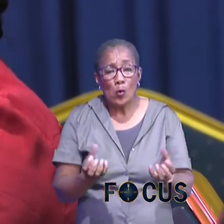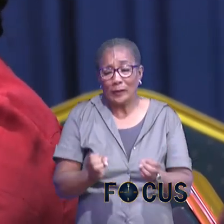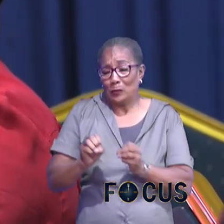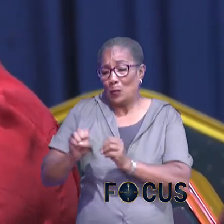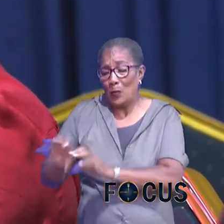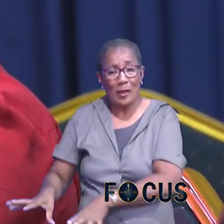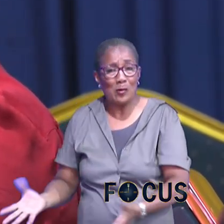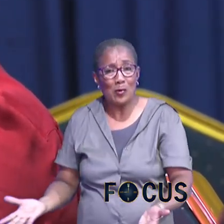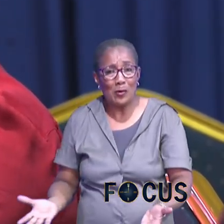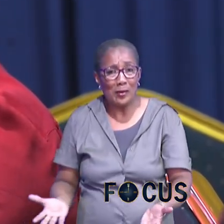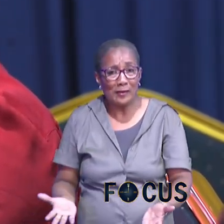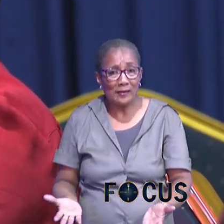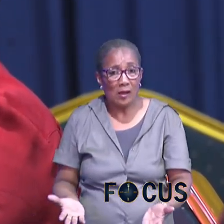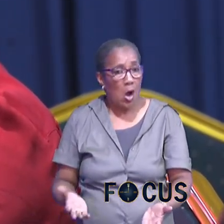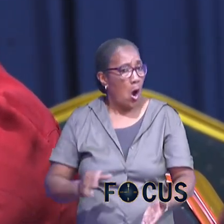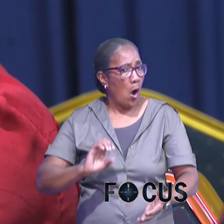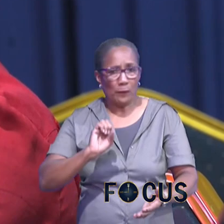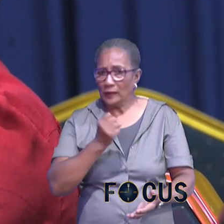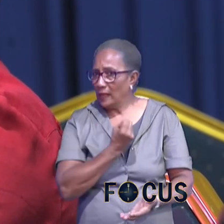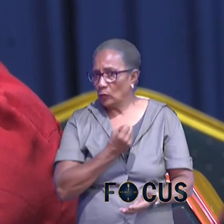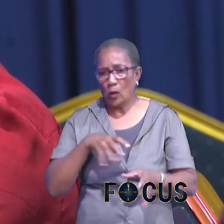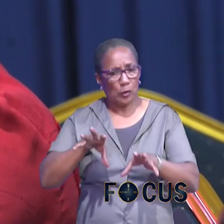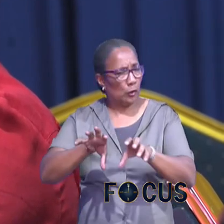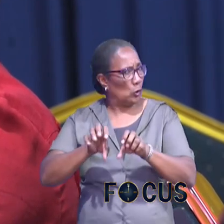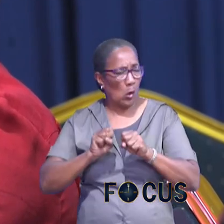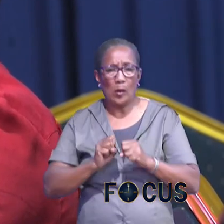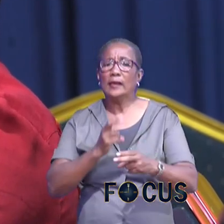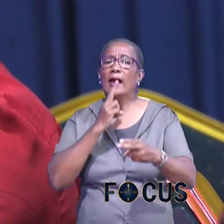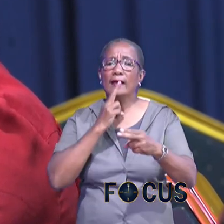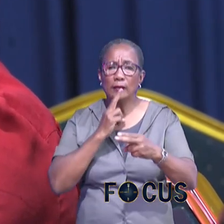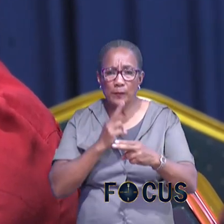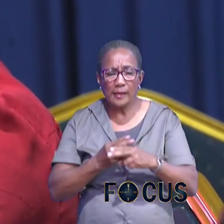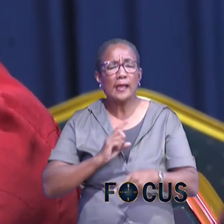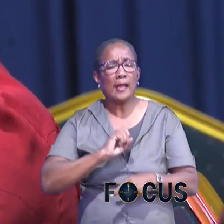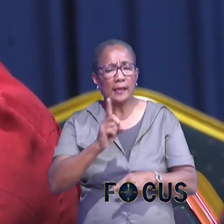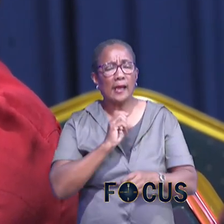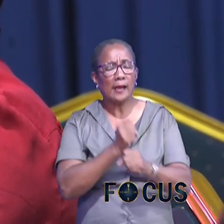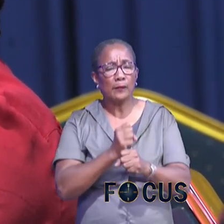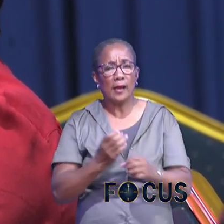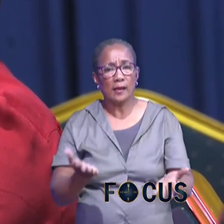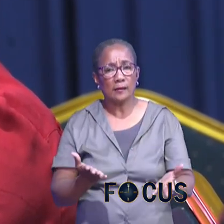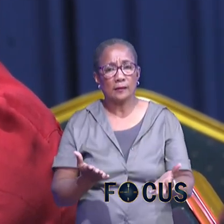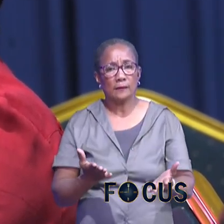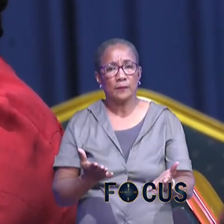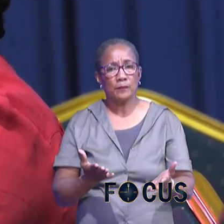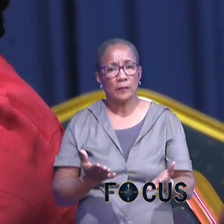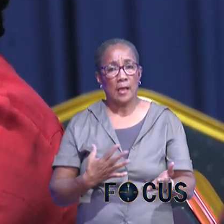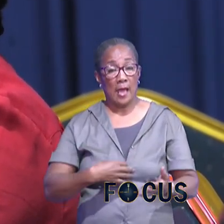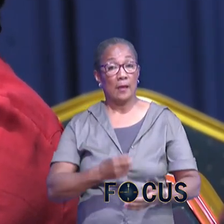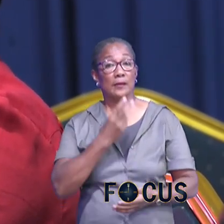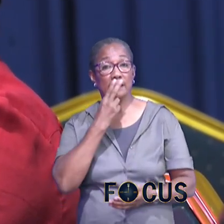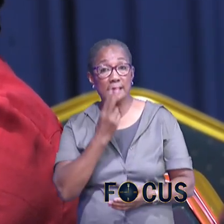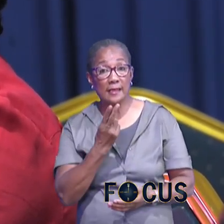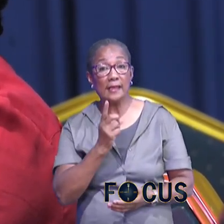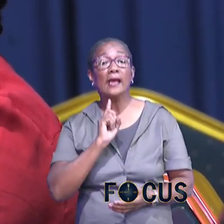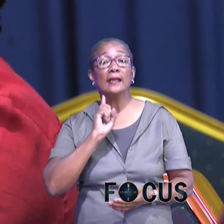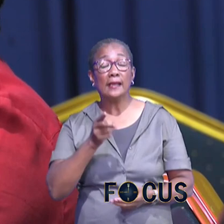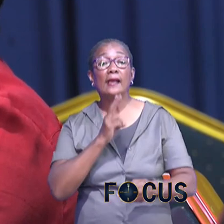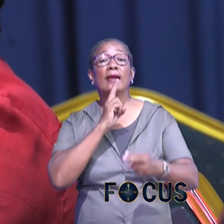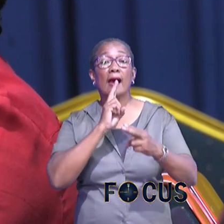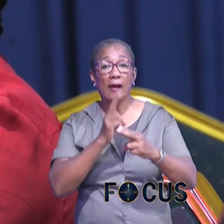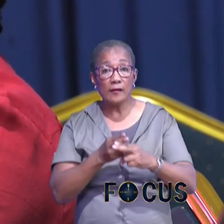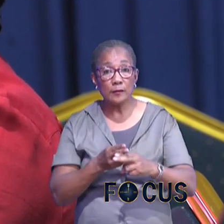weggooien, doordat we ons niet houden aan de afspraken die we met elkaar gemaakt hebben. We hebben gezien dat die afspraken